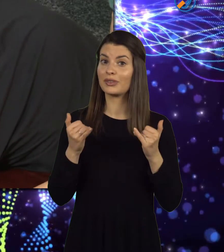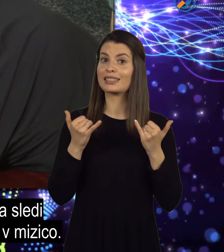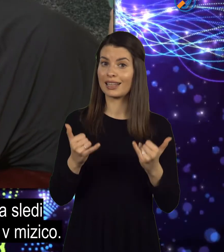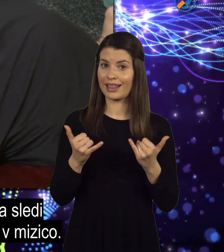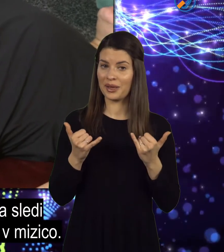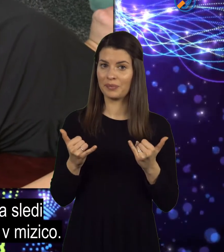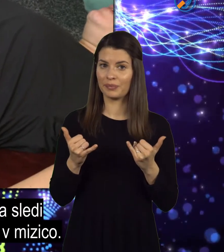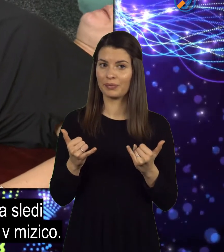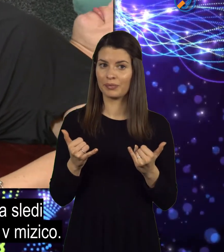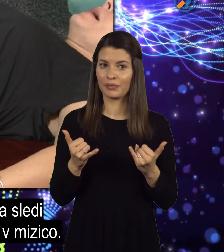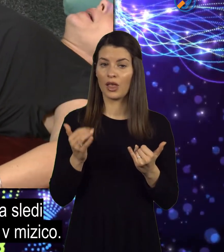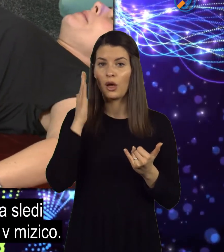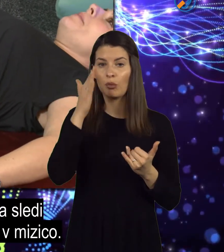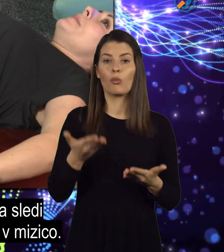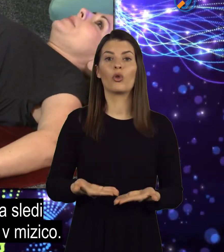Tako, zdaj pa sledi